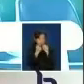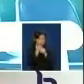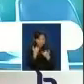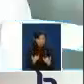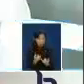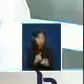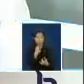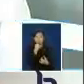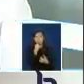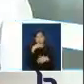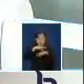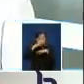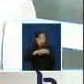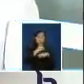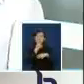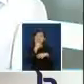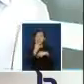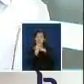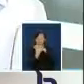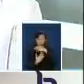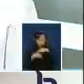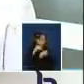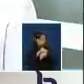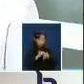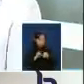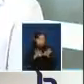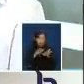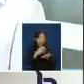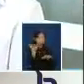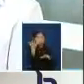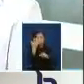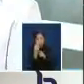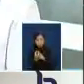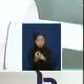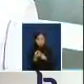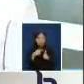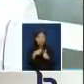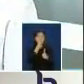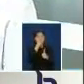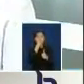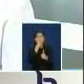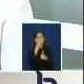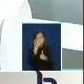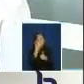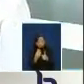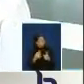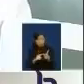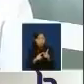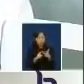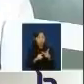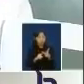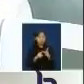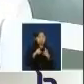ดลงไม่ถึงเหลือไม่ถึงครึ่งเลยนะครับ อ ันนี้ยืนยันนะไข้เลือดออกไข้หวัดใหญ่นะลดลงเยอะมากแล้วมือปากเท้าป